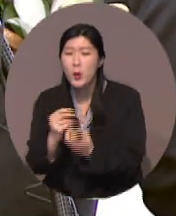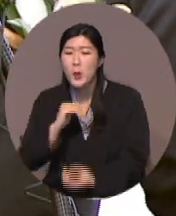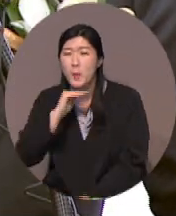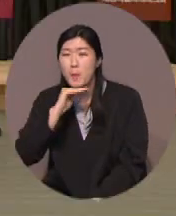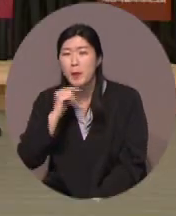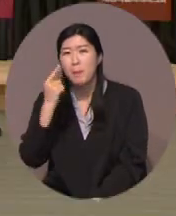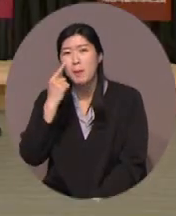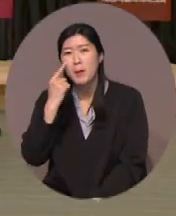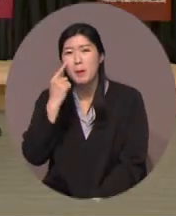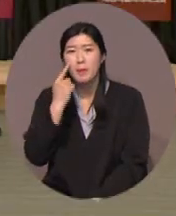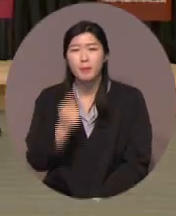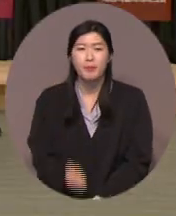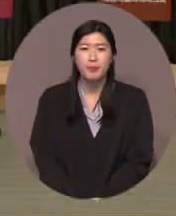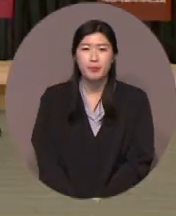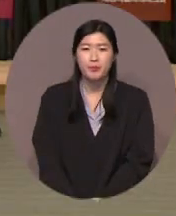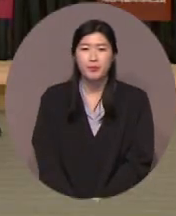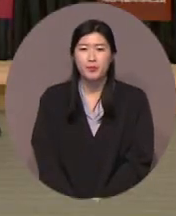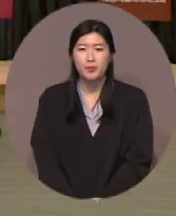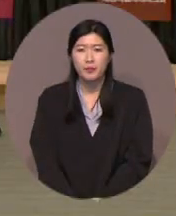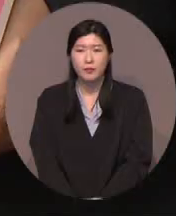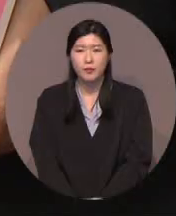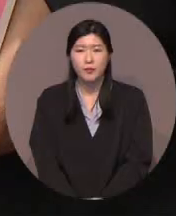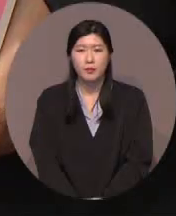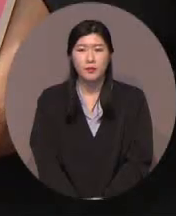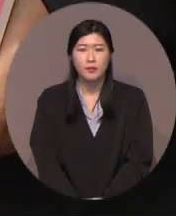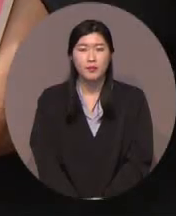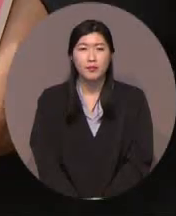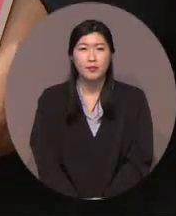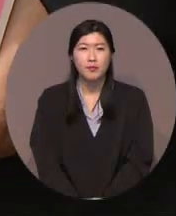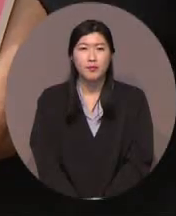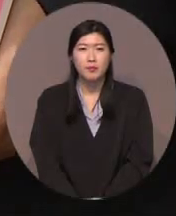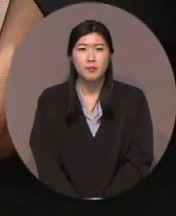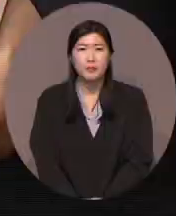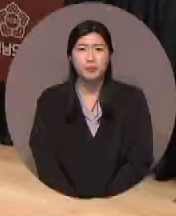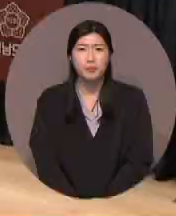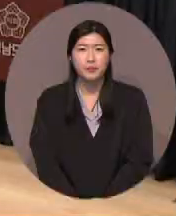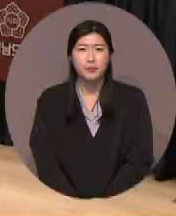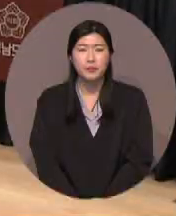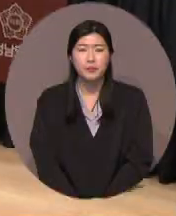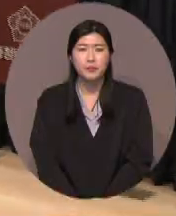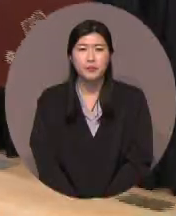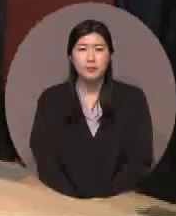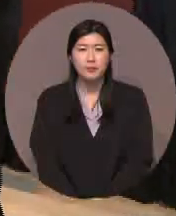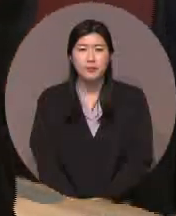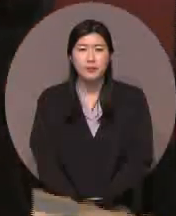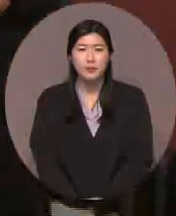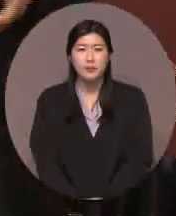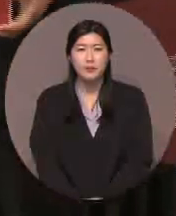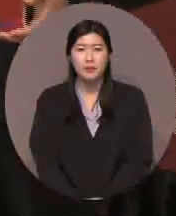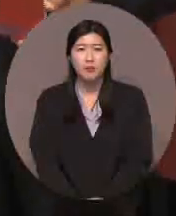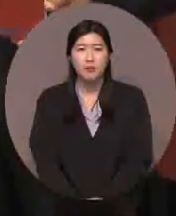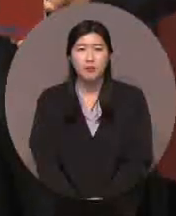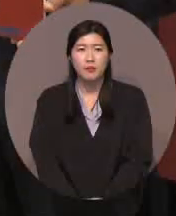지역 간 입장차를 어떻게 조율하느냐가 최대 관건으로 꼽힙니다 MBC 뉴스 김태욱입니다